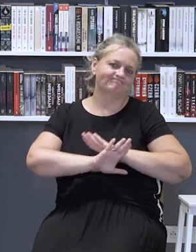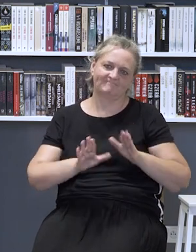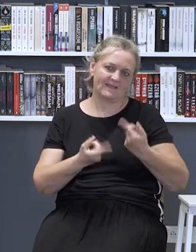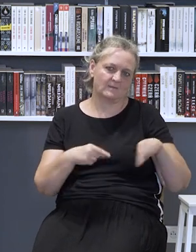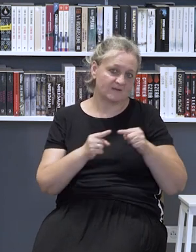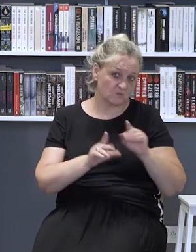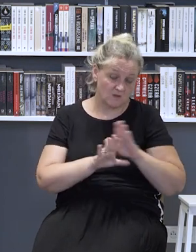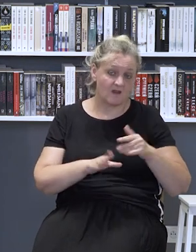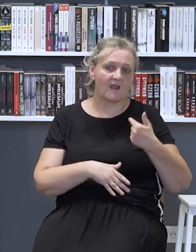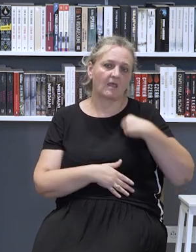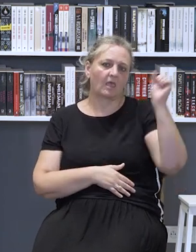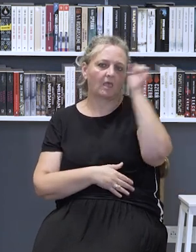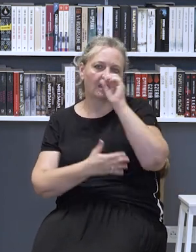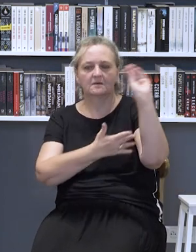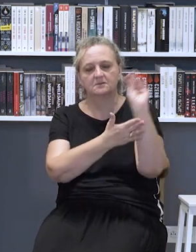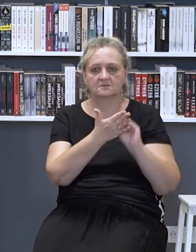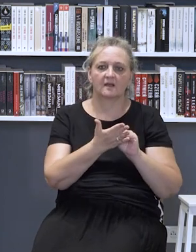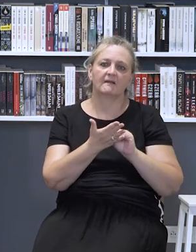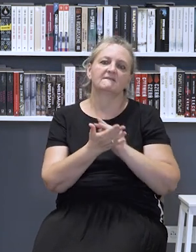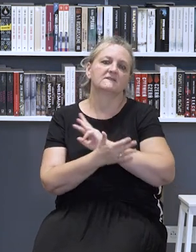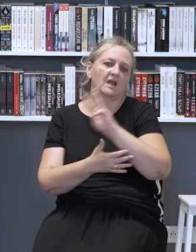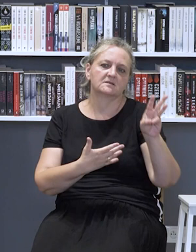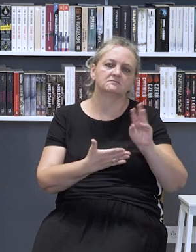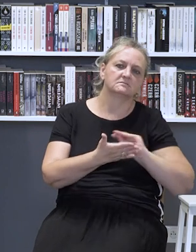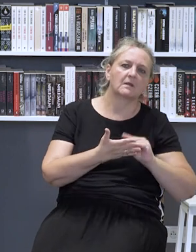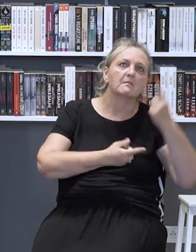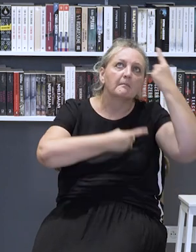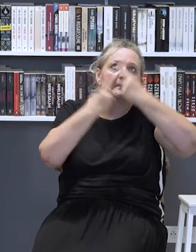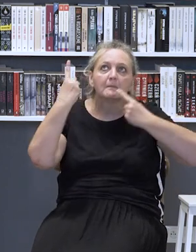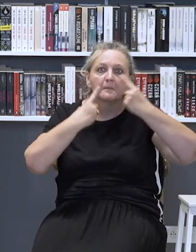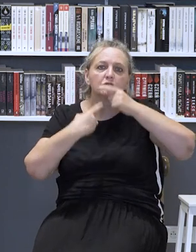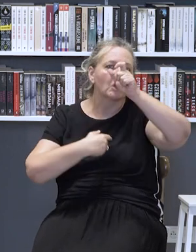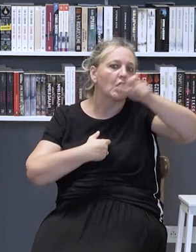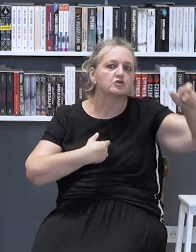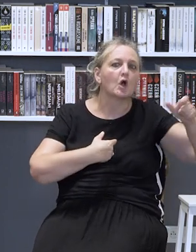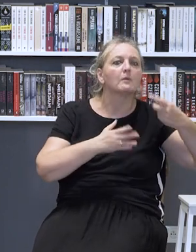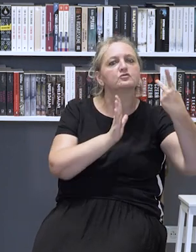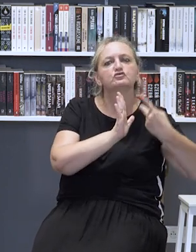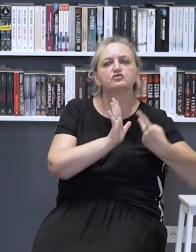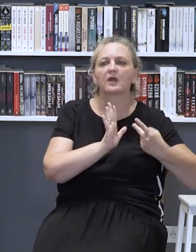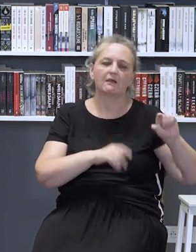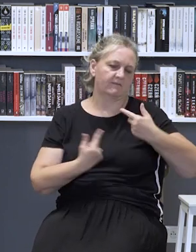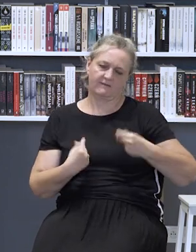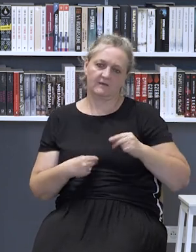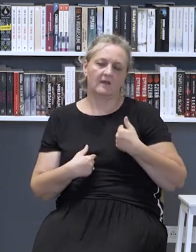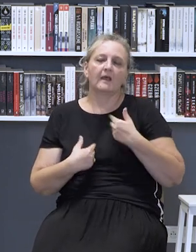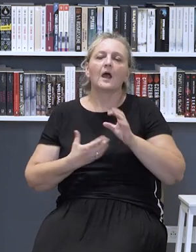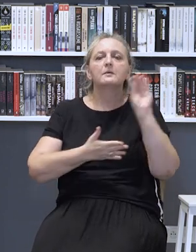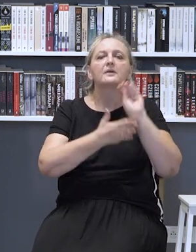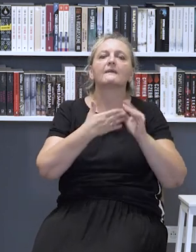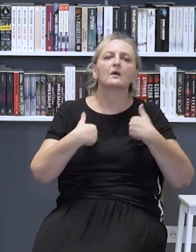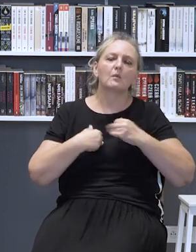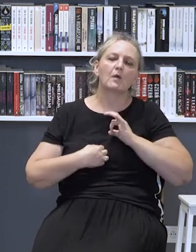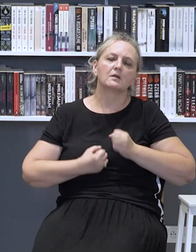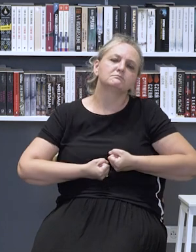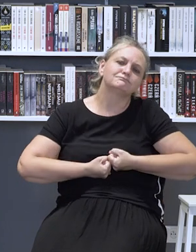że ja pisałam bez myśli o was, czyli bez myślenia o czytelniku. Pisałam, żeby się uwolnić. To była